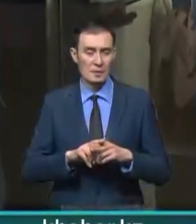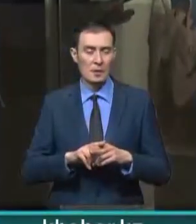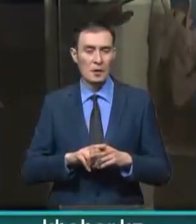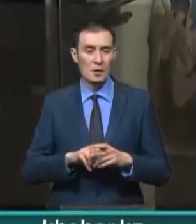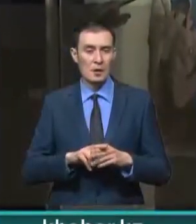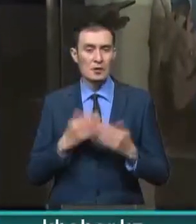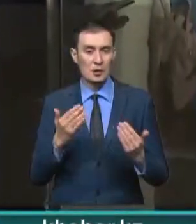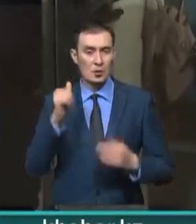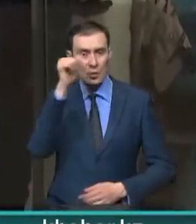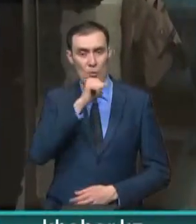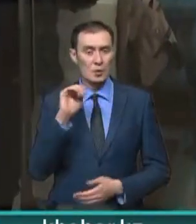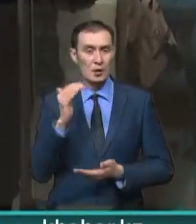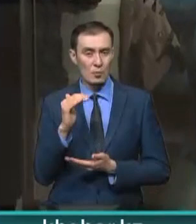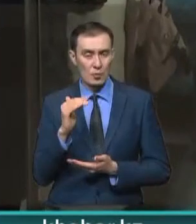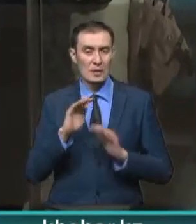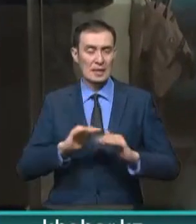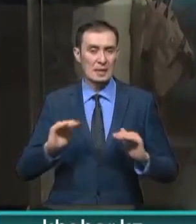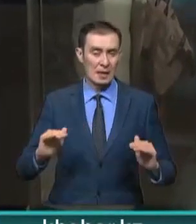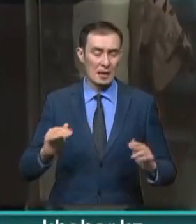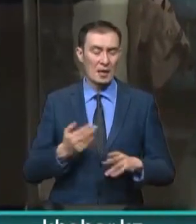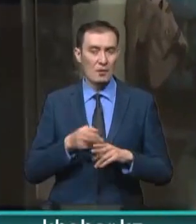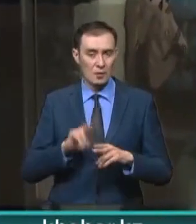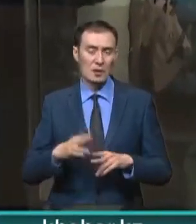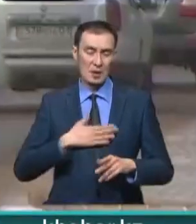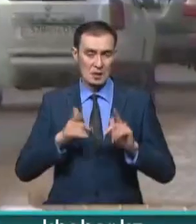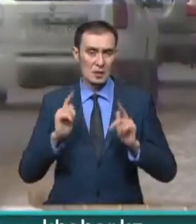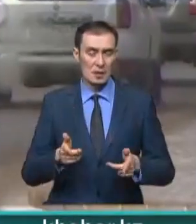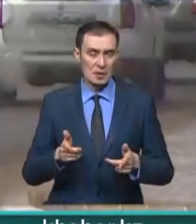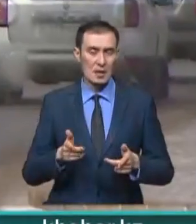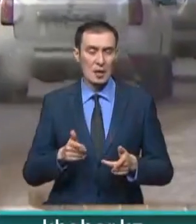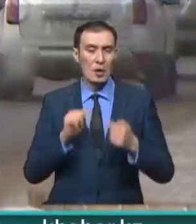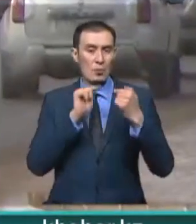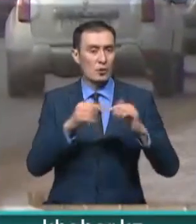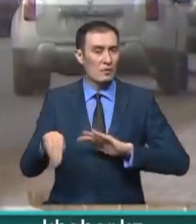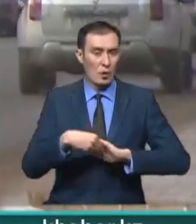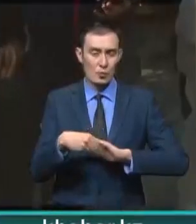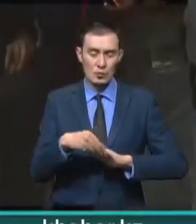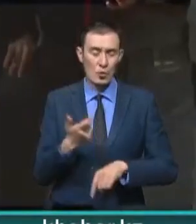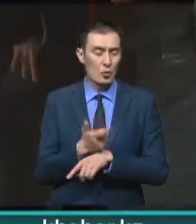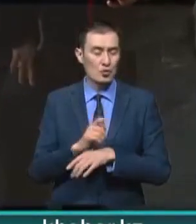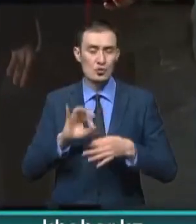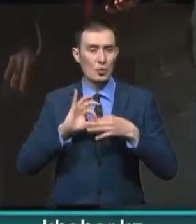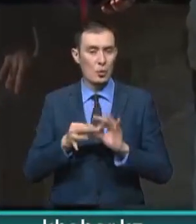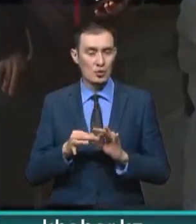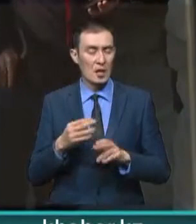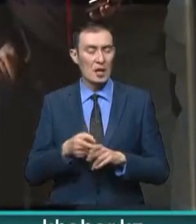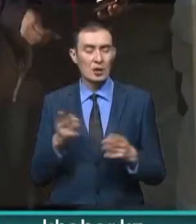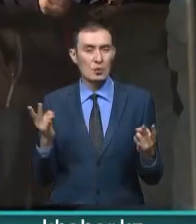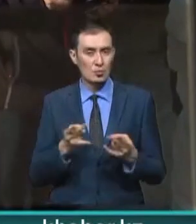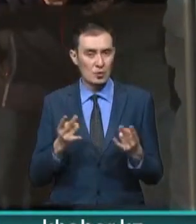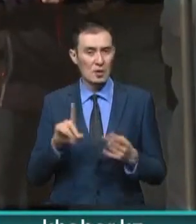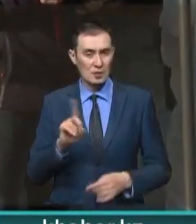Год ребенка, вот это детей, вот этот я поддерживаю. Борьба с коррупцией – это очень сложный момент. Это надо, знаете